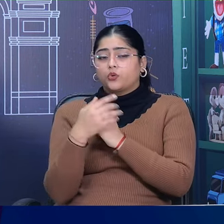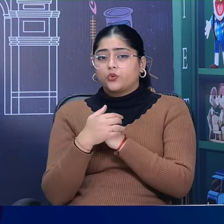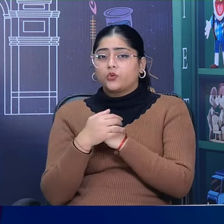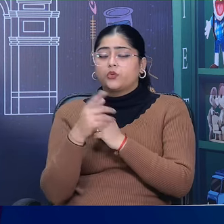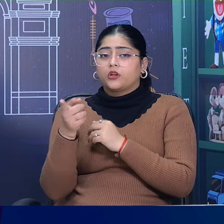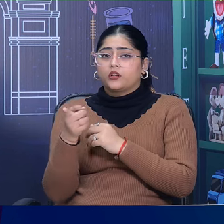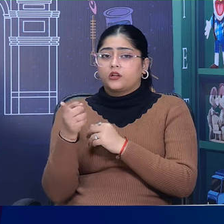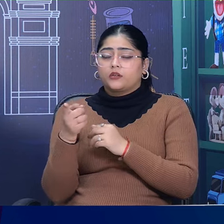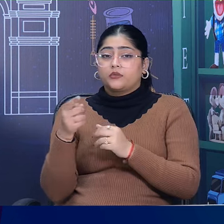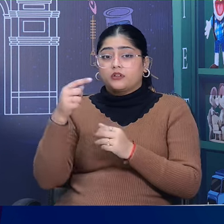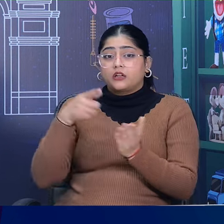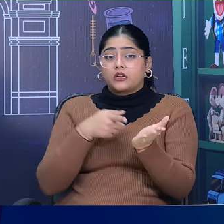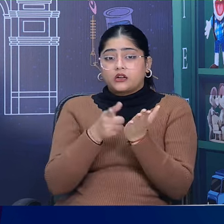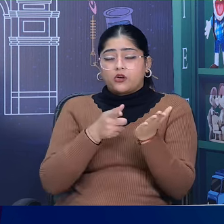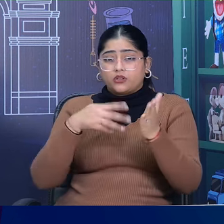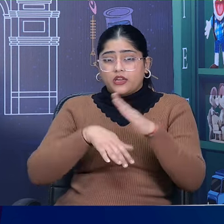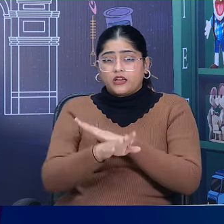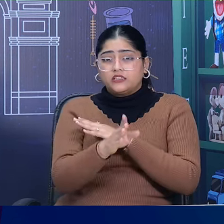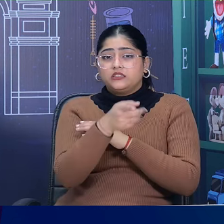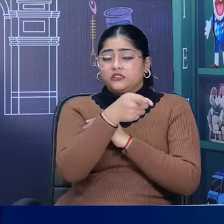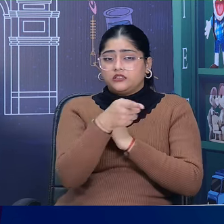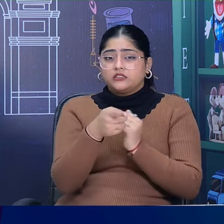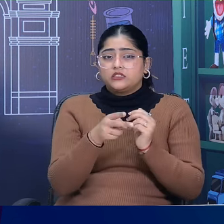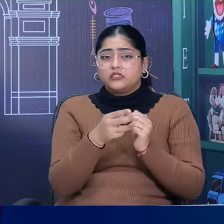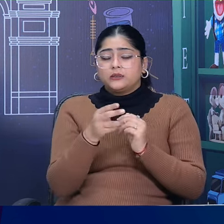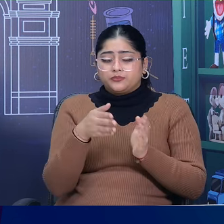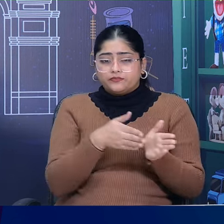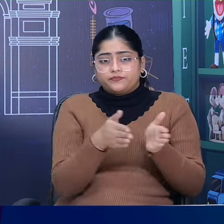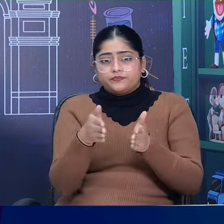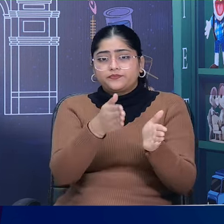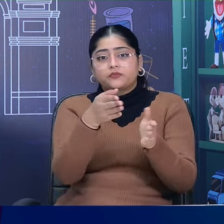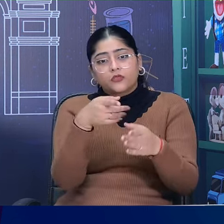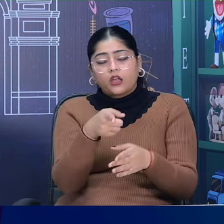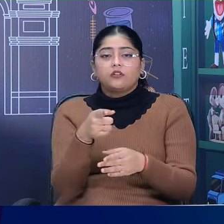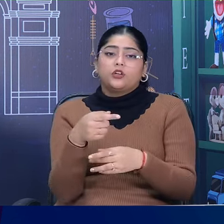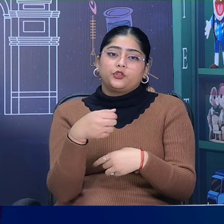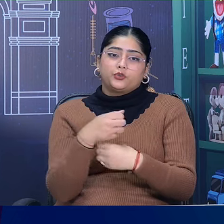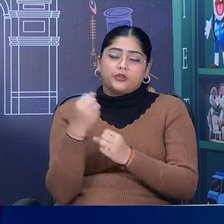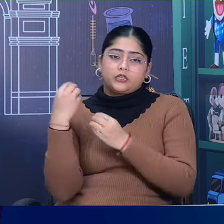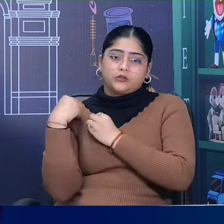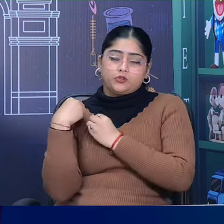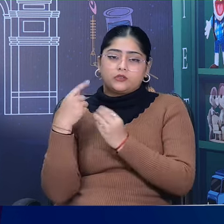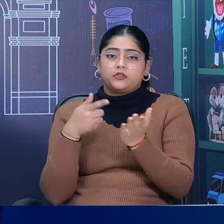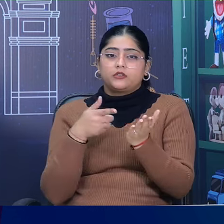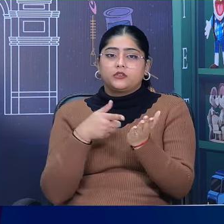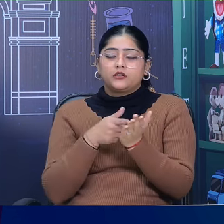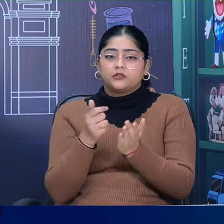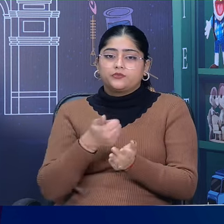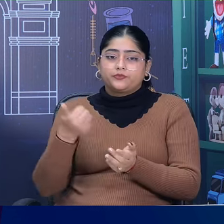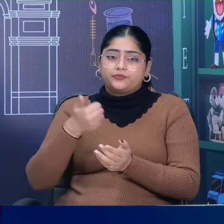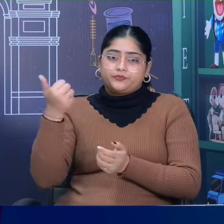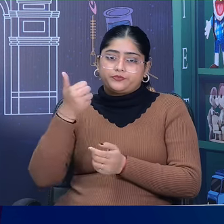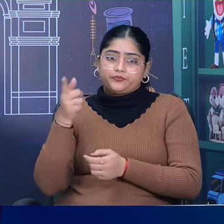गी लेकिन गांव के अंदर जो कच्ची पगडंडियों होती हैं उनको अगर ठीक करवाने का काम है तो वो भी हम हमारी